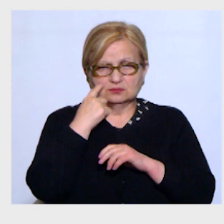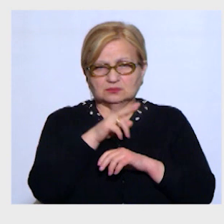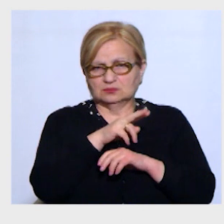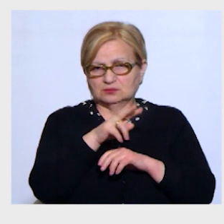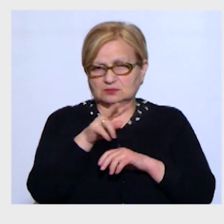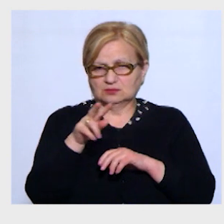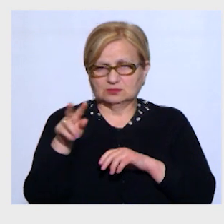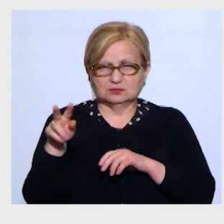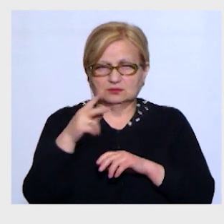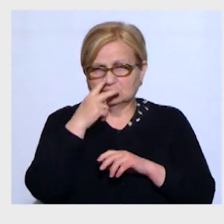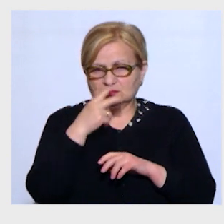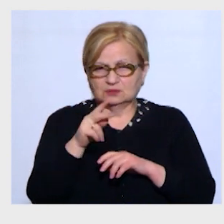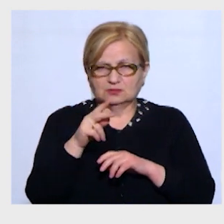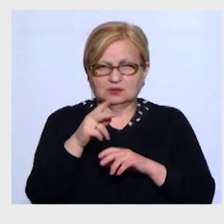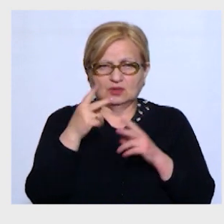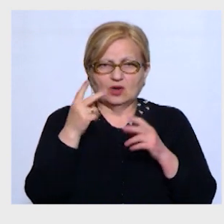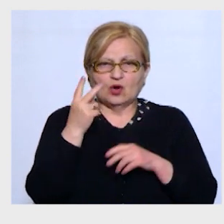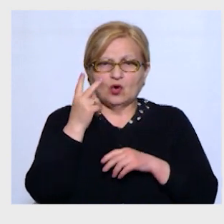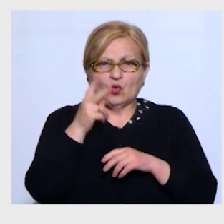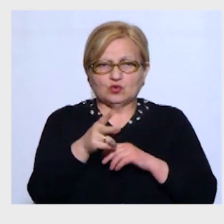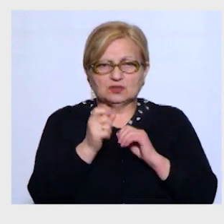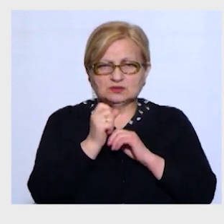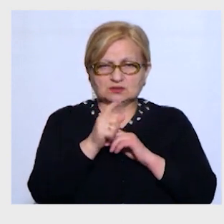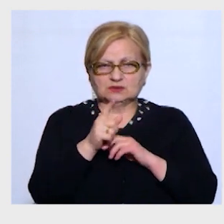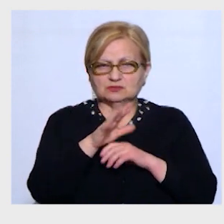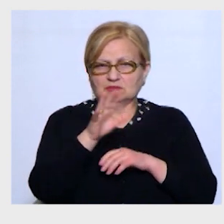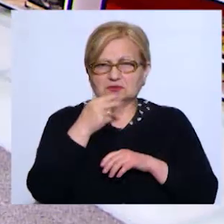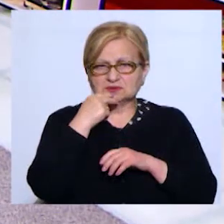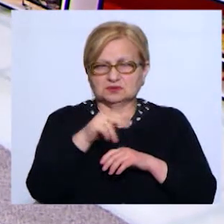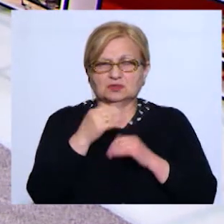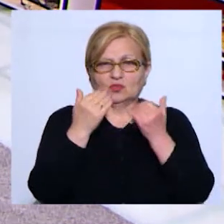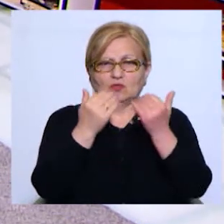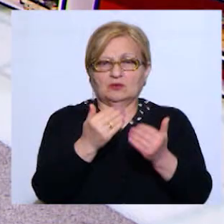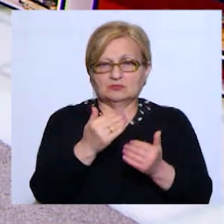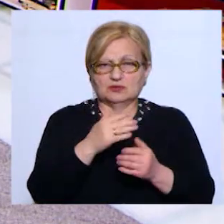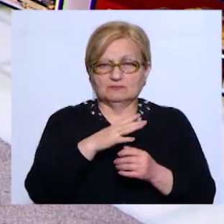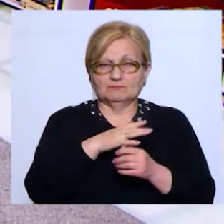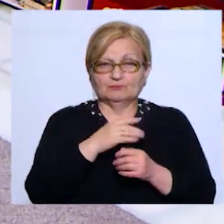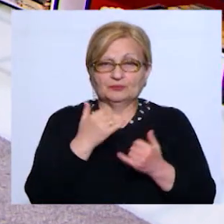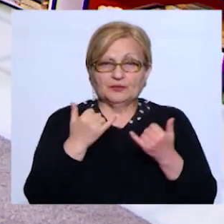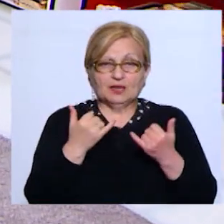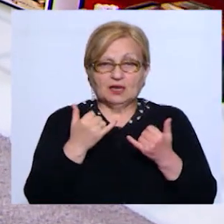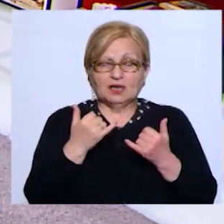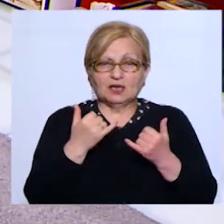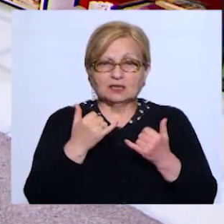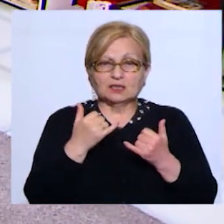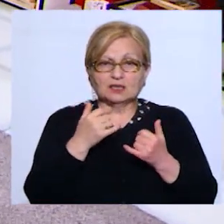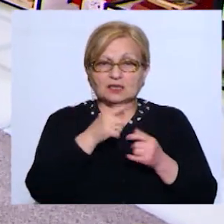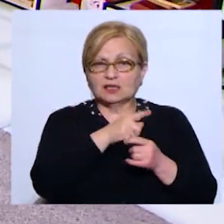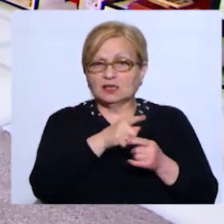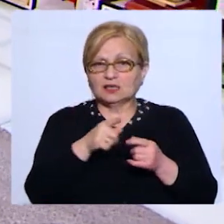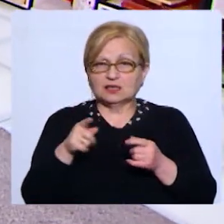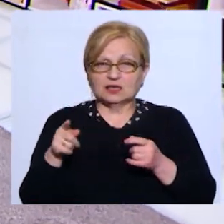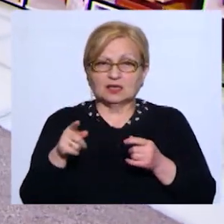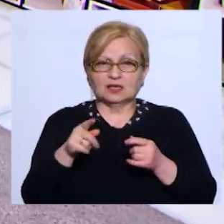გადავავლებთ მონაცემებს, ხედავთ, რომ 2011 წელი ყველაზე წარმატებული ყოფილა მესისთვის, ხომ? მაგრამ აი, ახლა დავიწყოთ მონაცემების